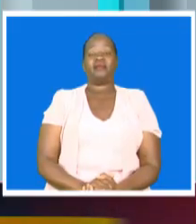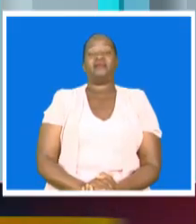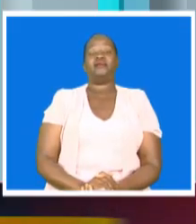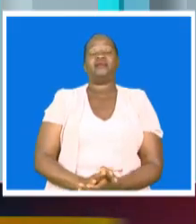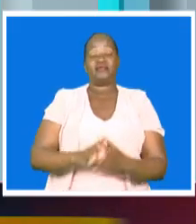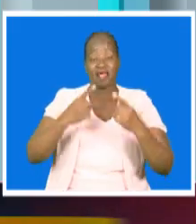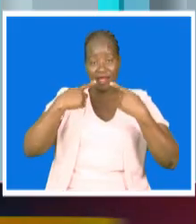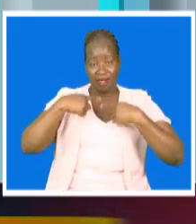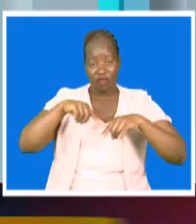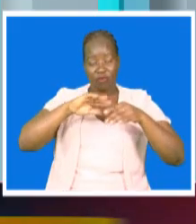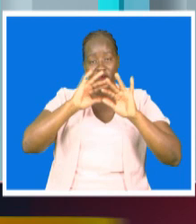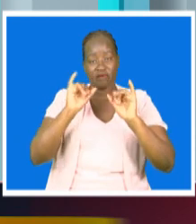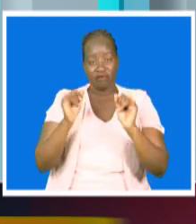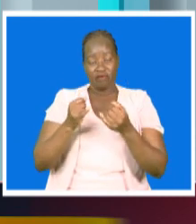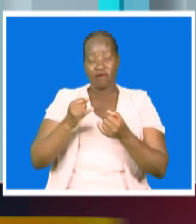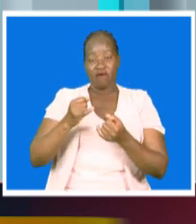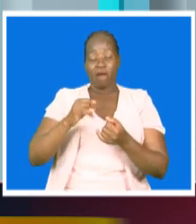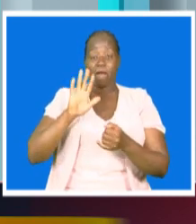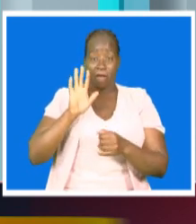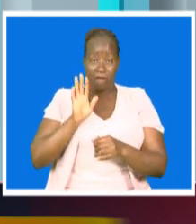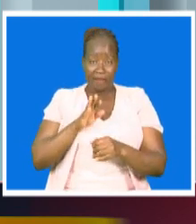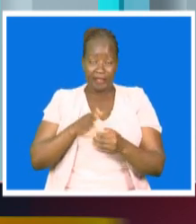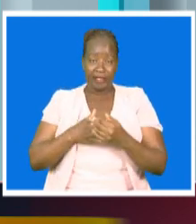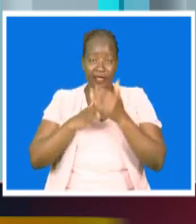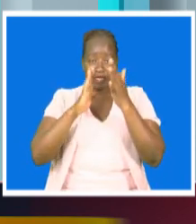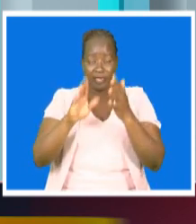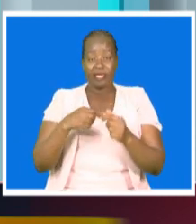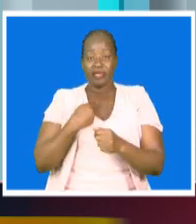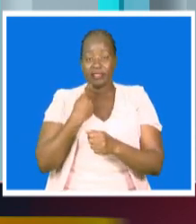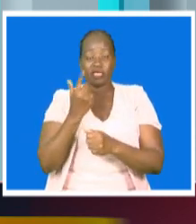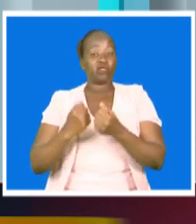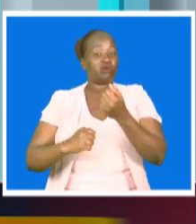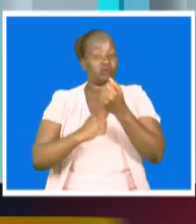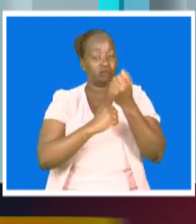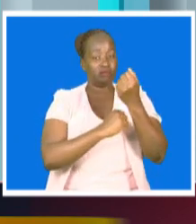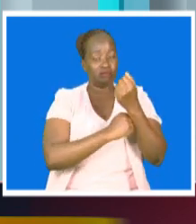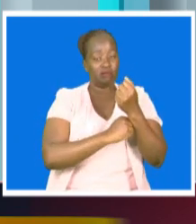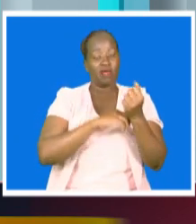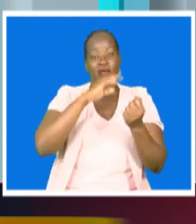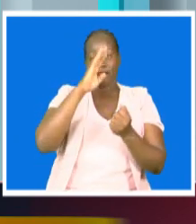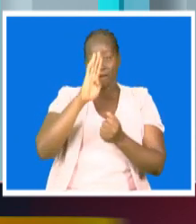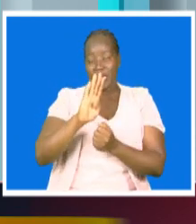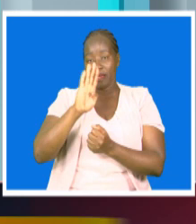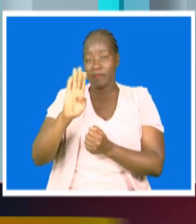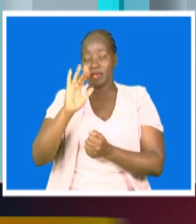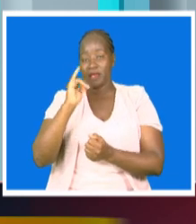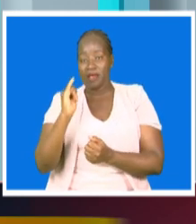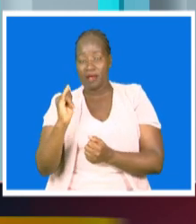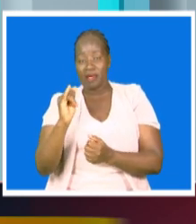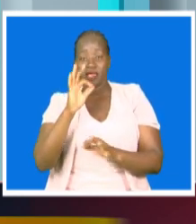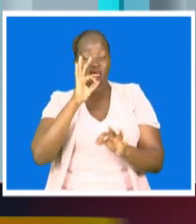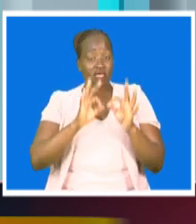togethie na brand yate atumia atongoria maugite ni mekunyita Bururi 40 ya BBI agekorwo